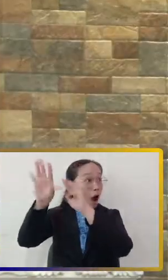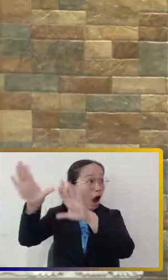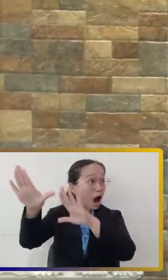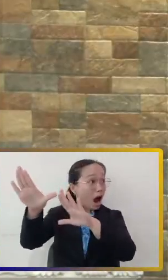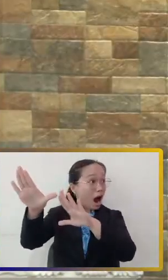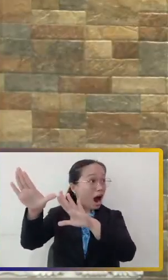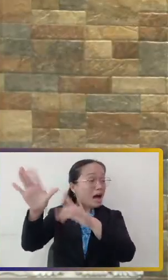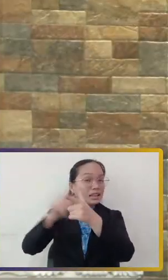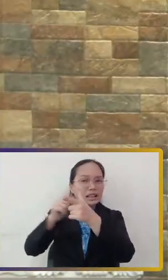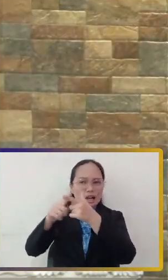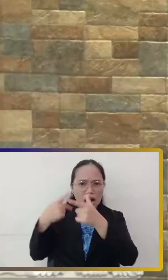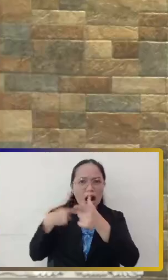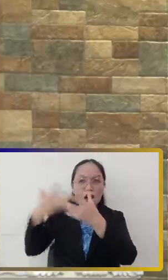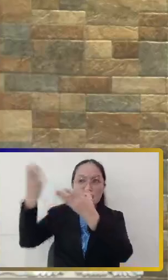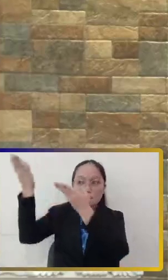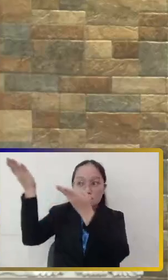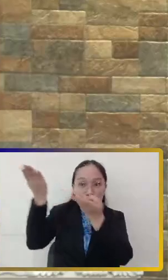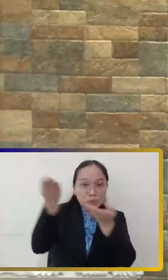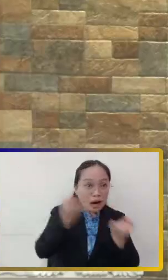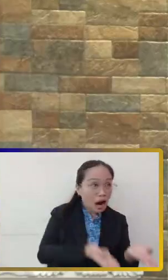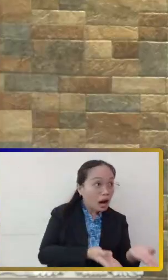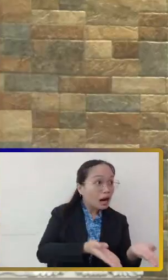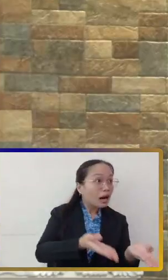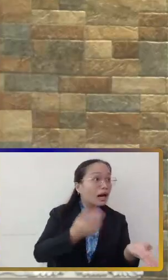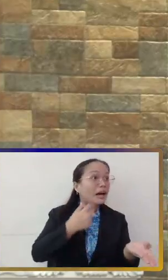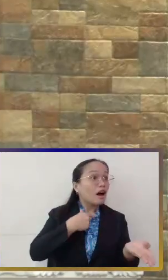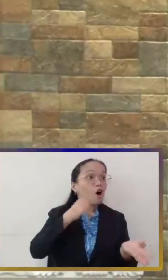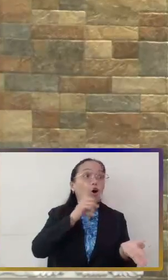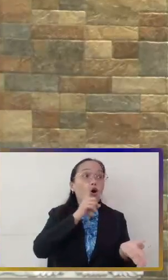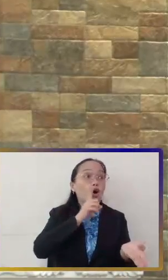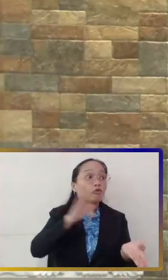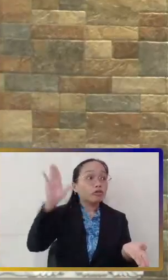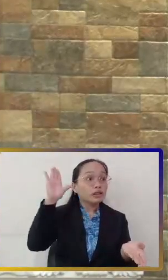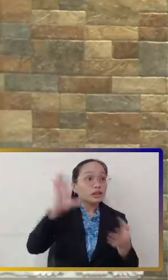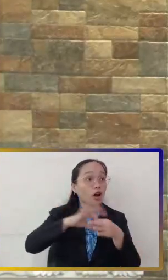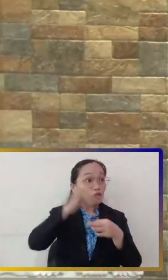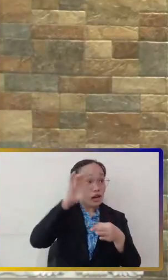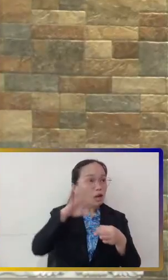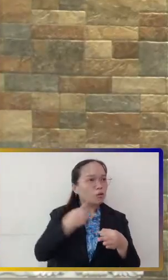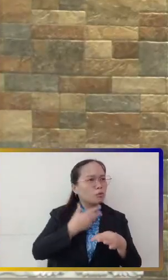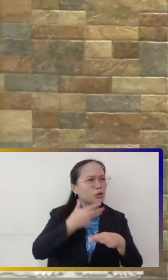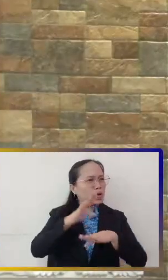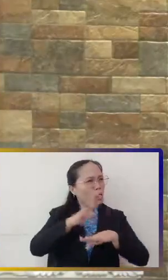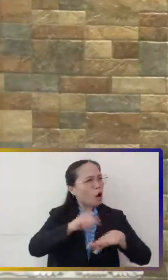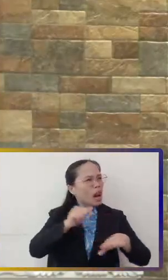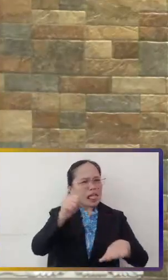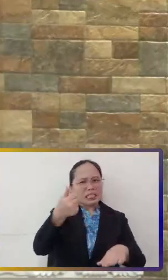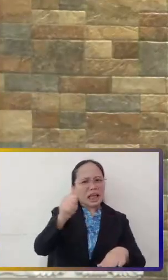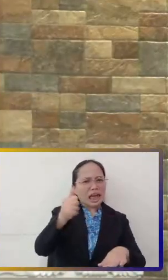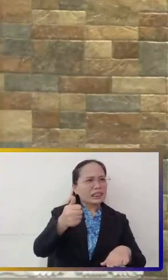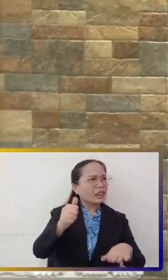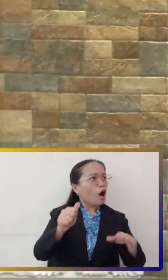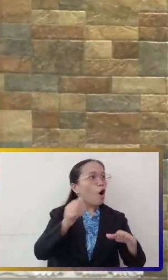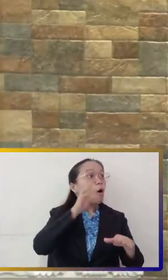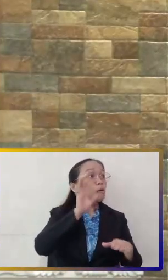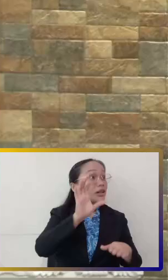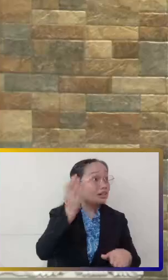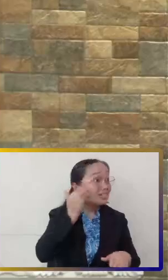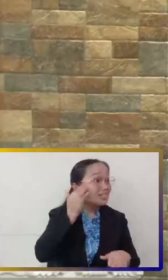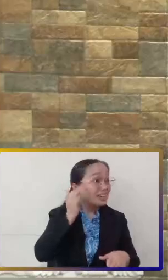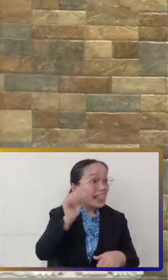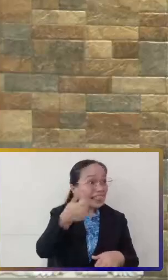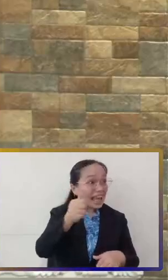commonly tinatawag po nating 10 commandments. Alright, are you following me? Alright,